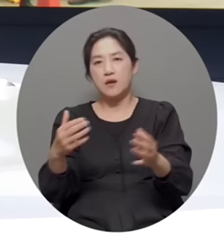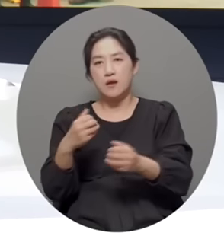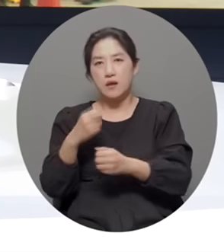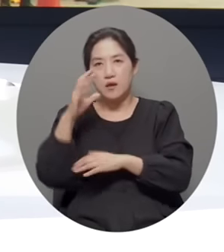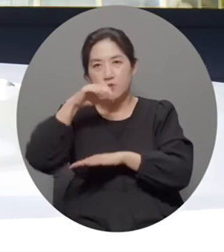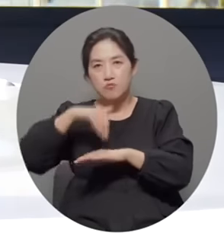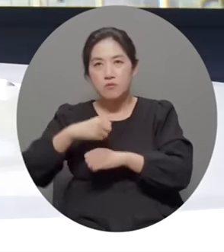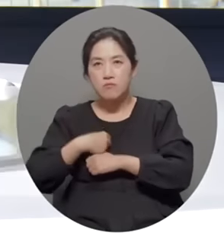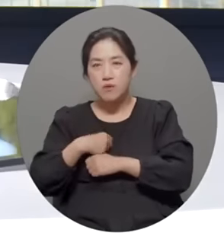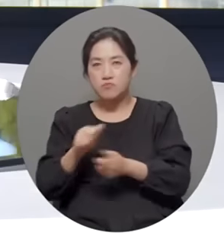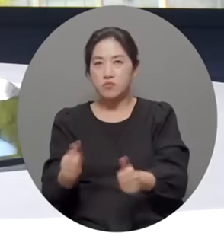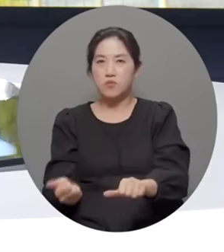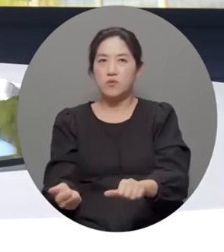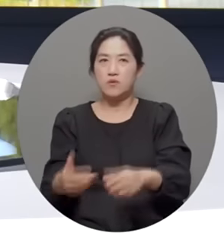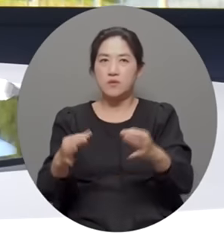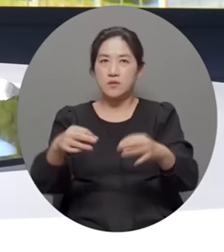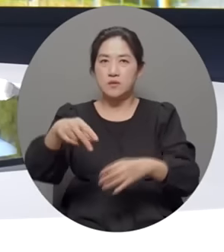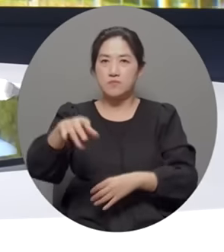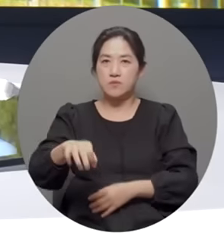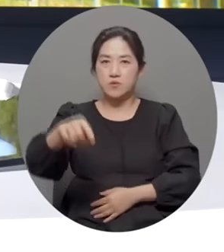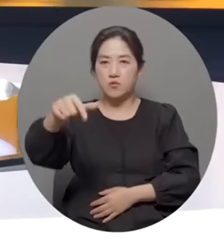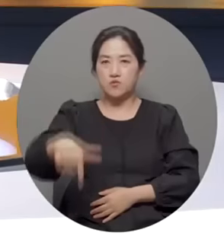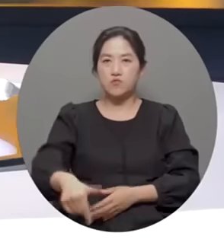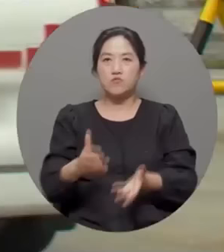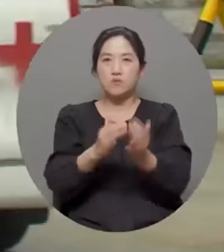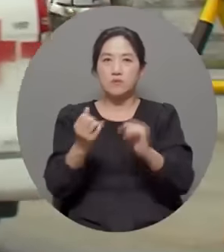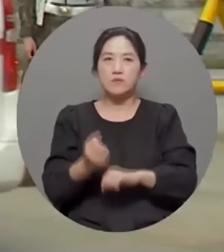숨졌습니다. 김성국 기자의 보도입니다.